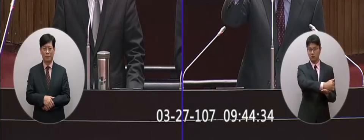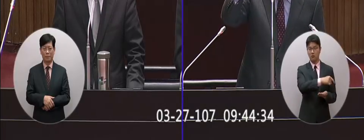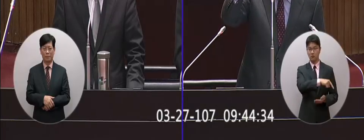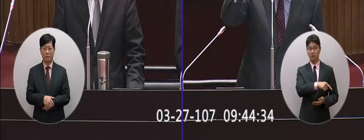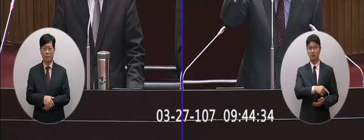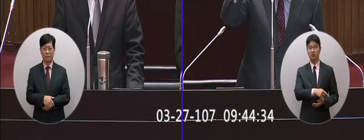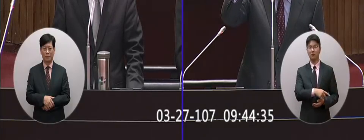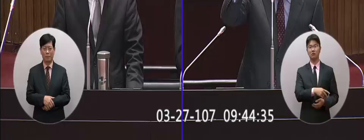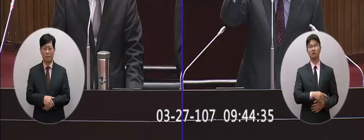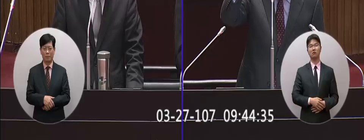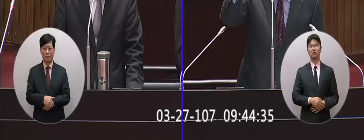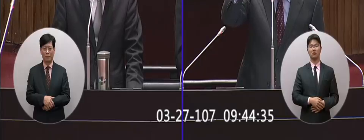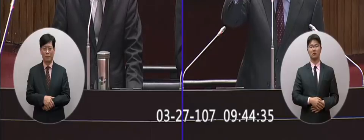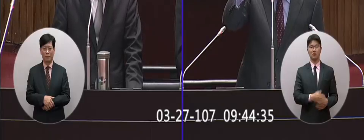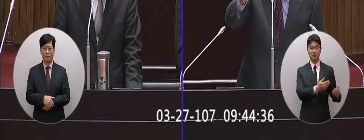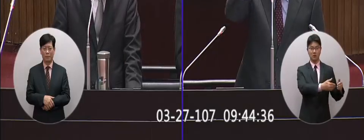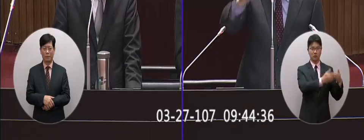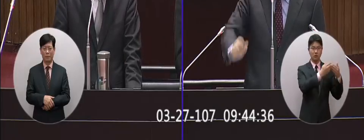是